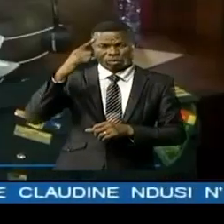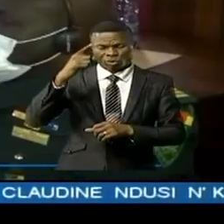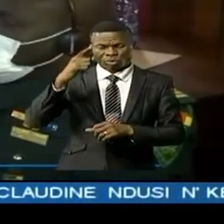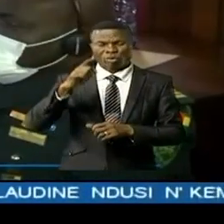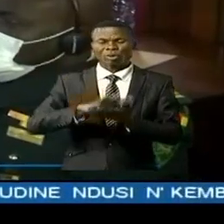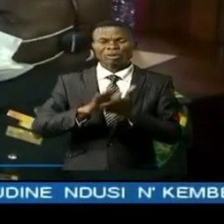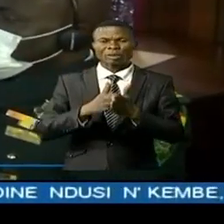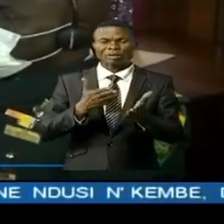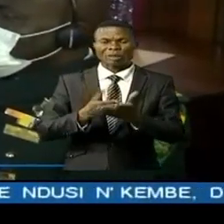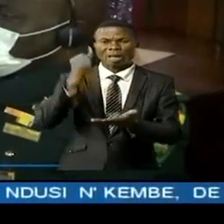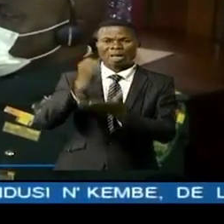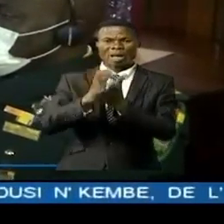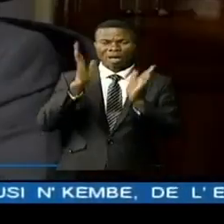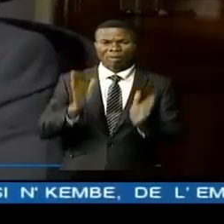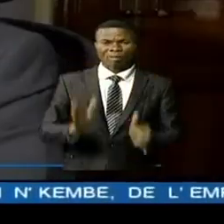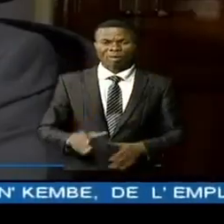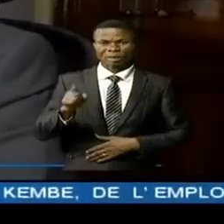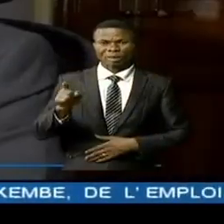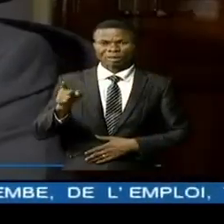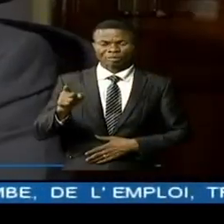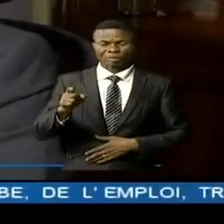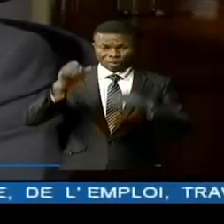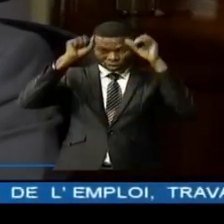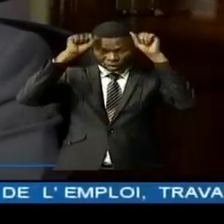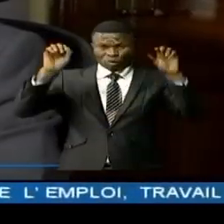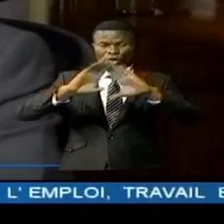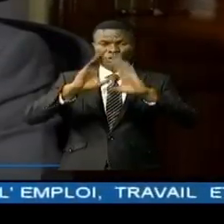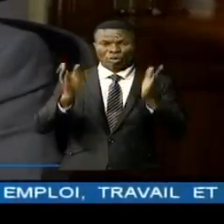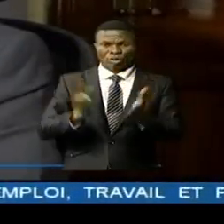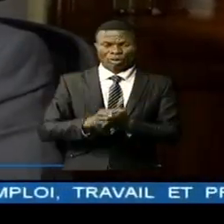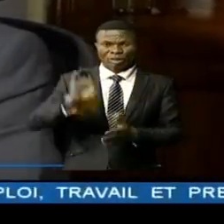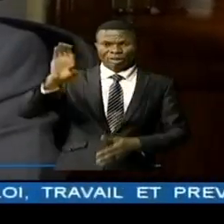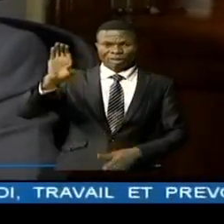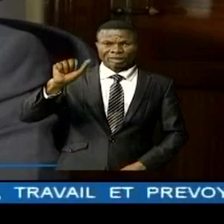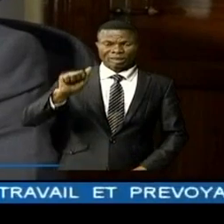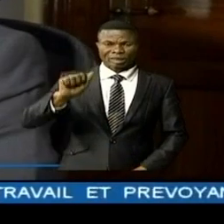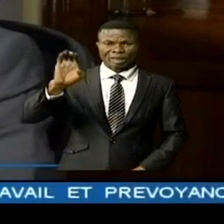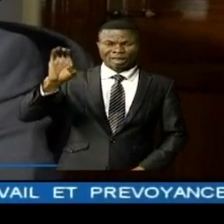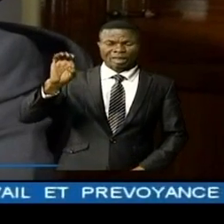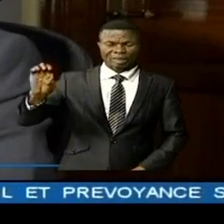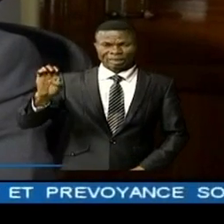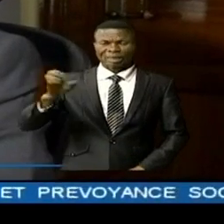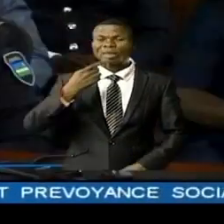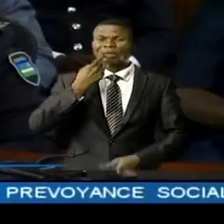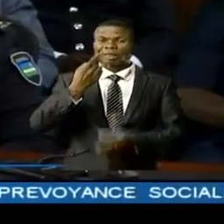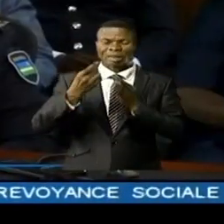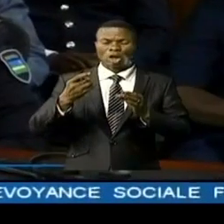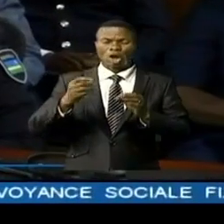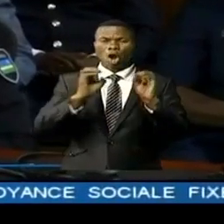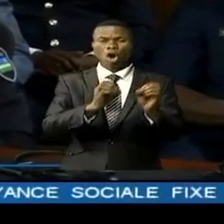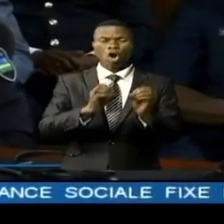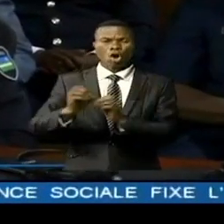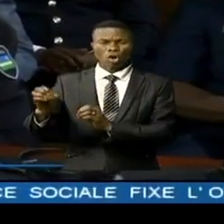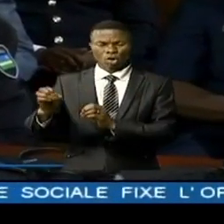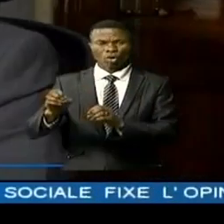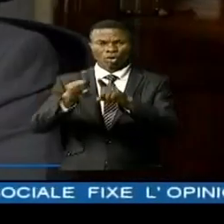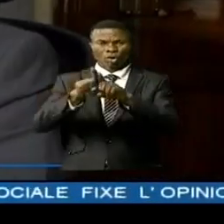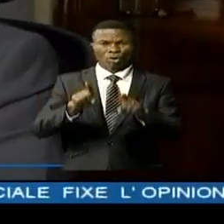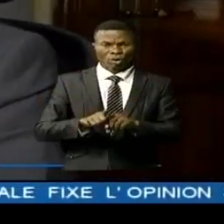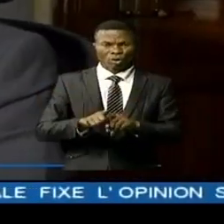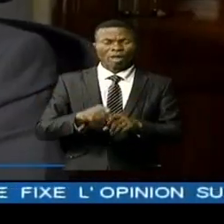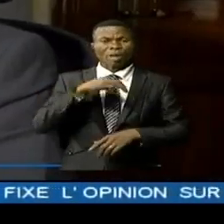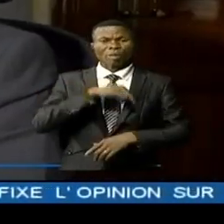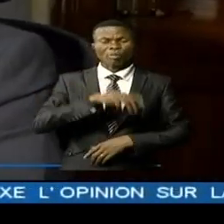l'ambassadeur gilberto président de la commission de la ceeac a fait savoir que l'organisation a également comme mission